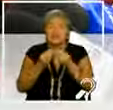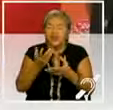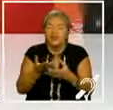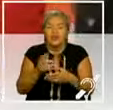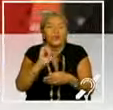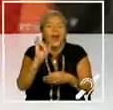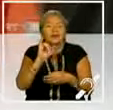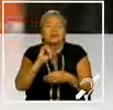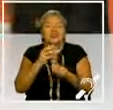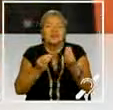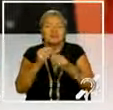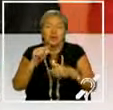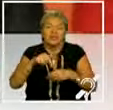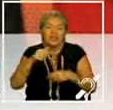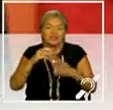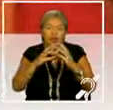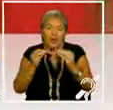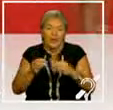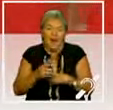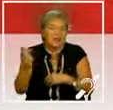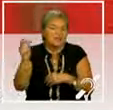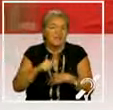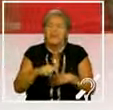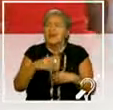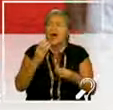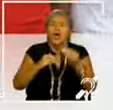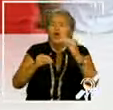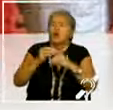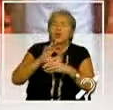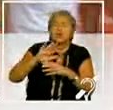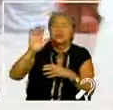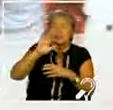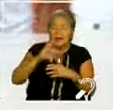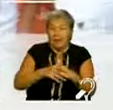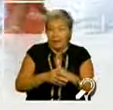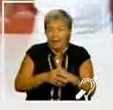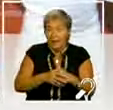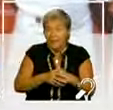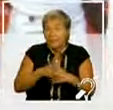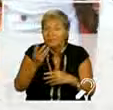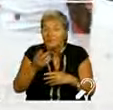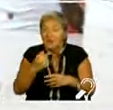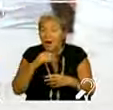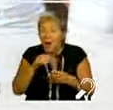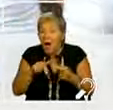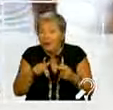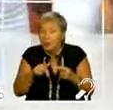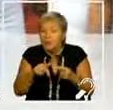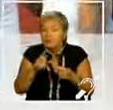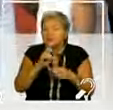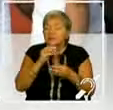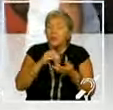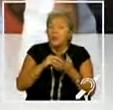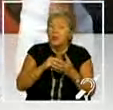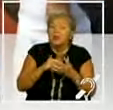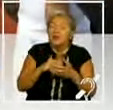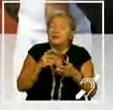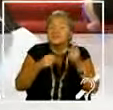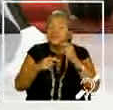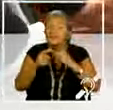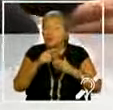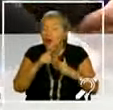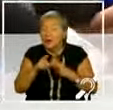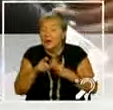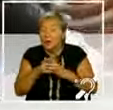avem cu cine să jucăm Florin Tănase și a reziliat contractul cu alt jazira din Emiratele Arabe Unite însă pentru moment nu se pune problema unei reveniri la